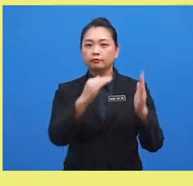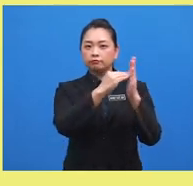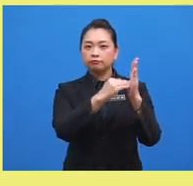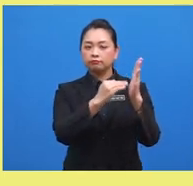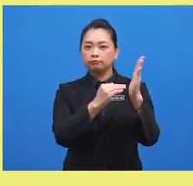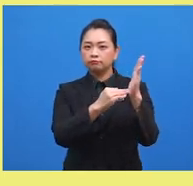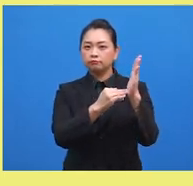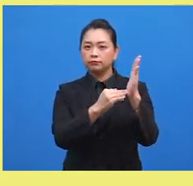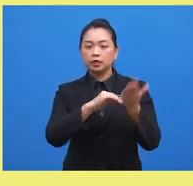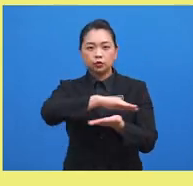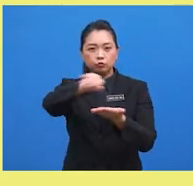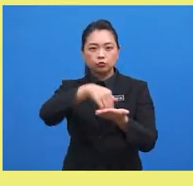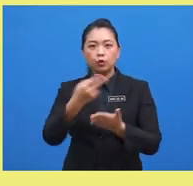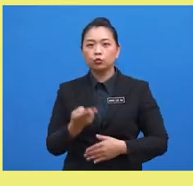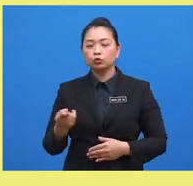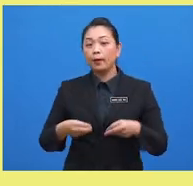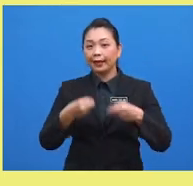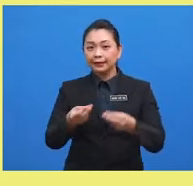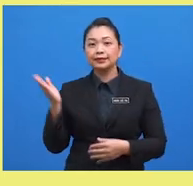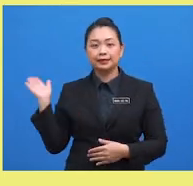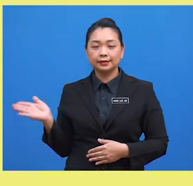Senaraikan semua unsur bagi set A